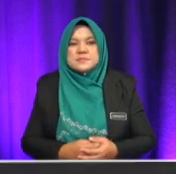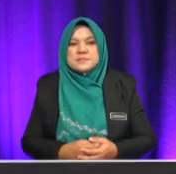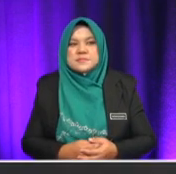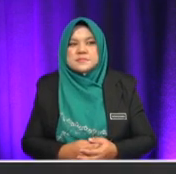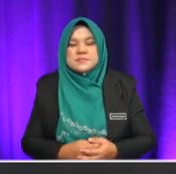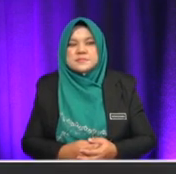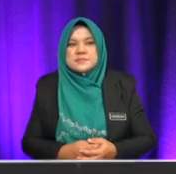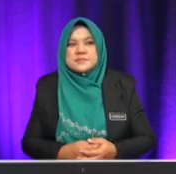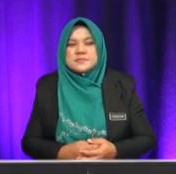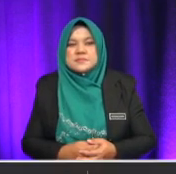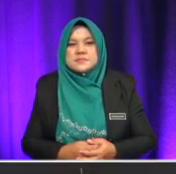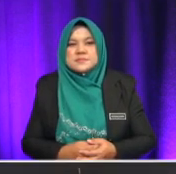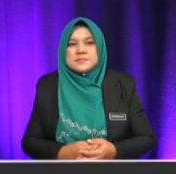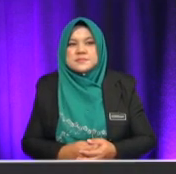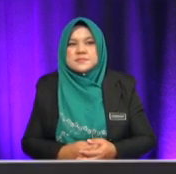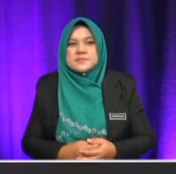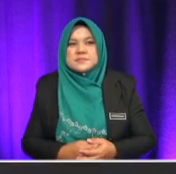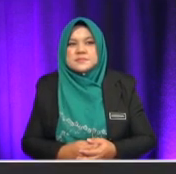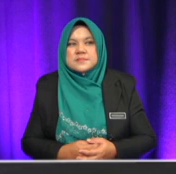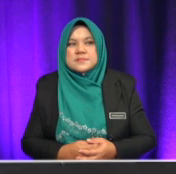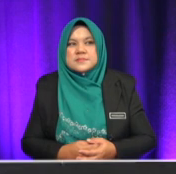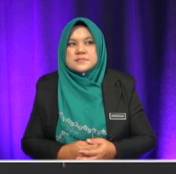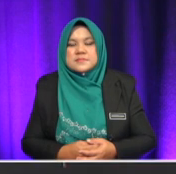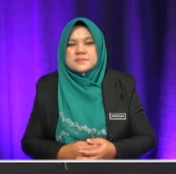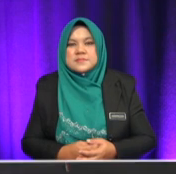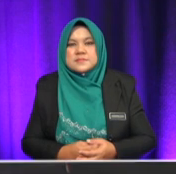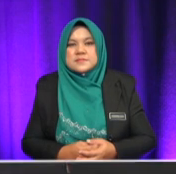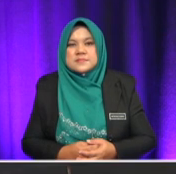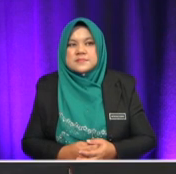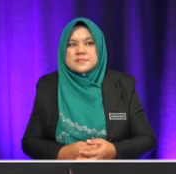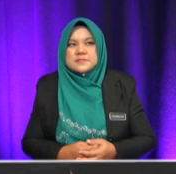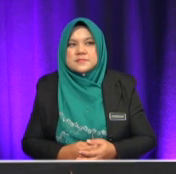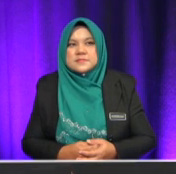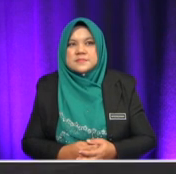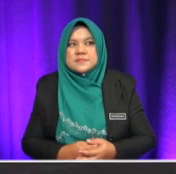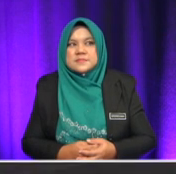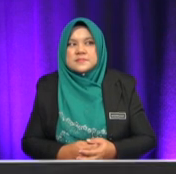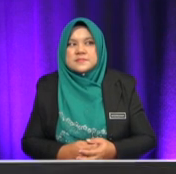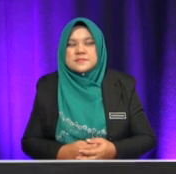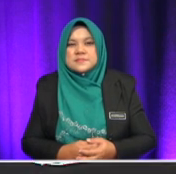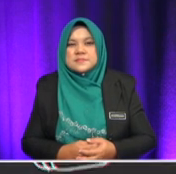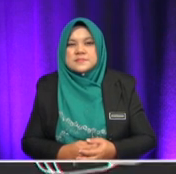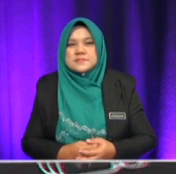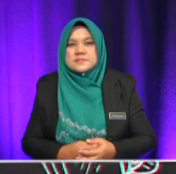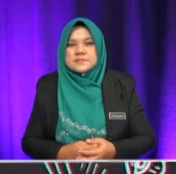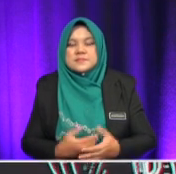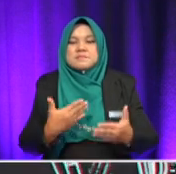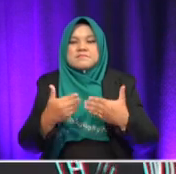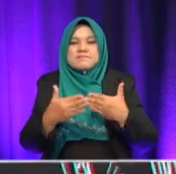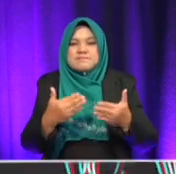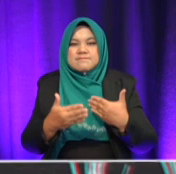anda di luar sana Oke nampaknya soalan pula Mbak sampai juga ya